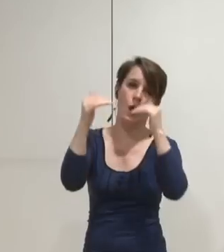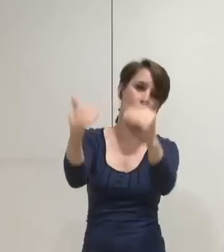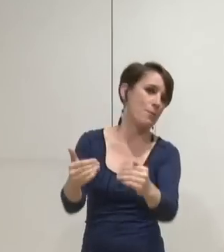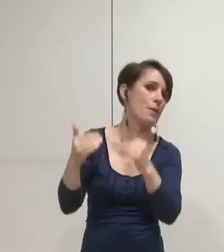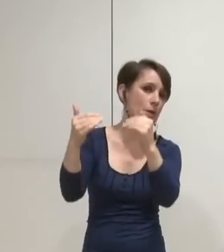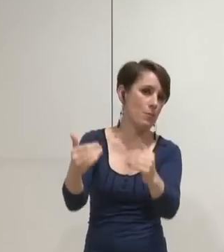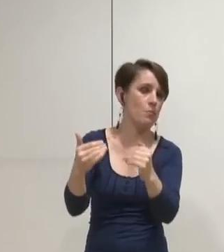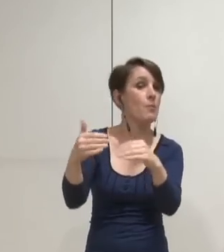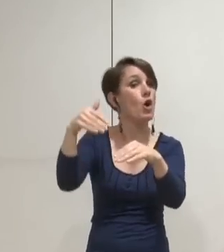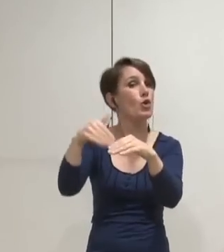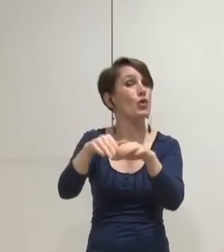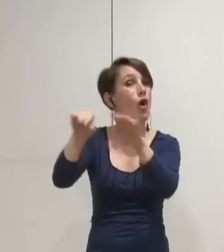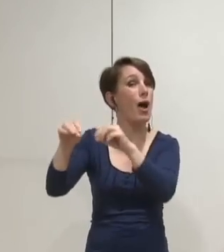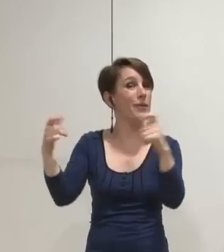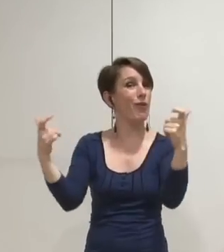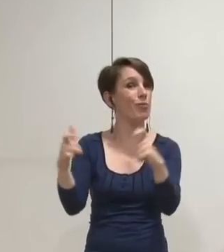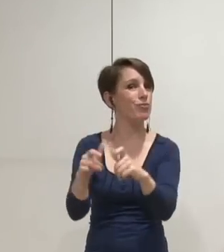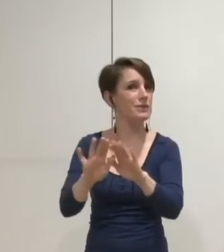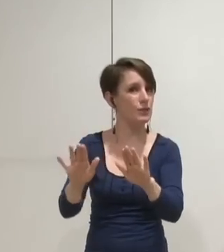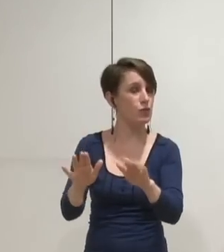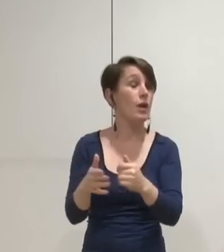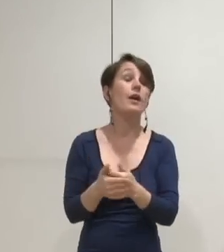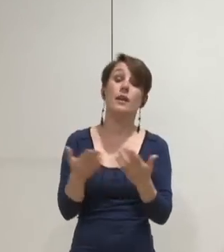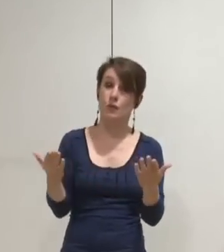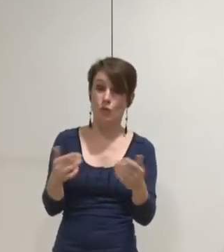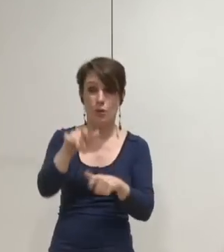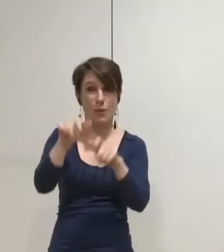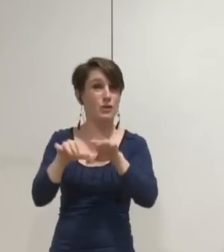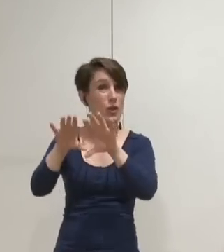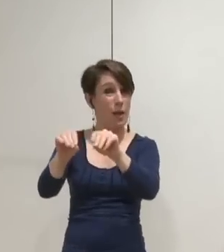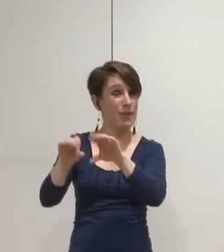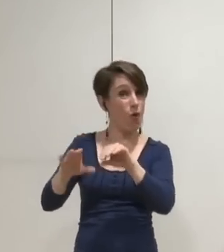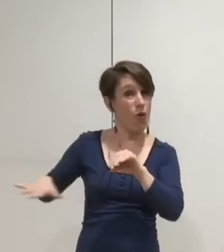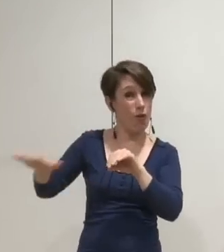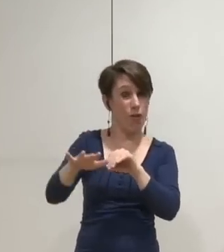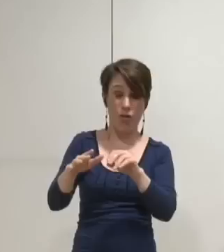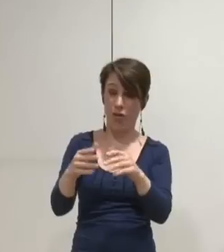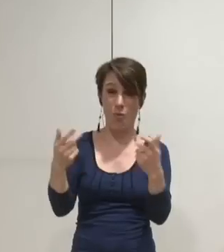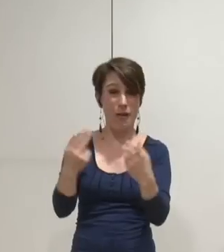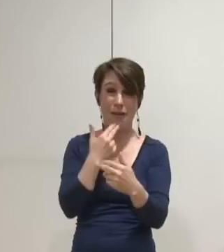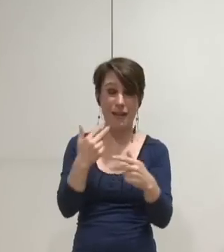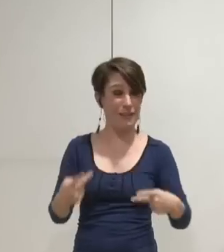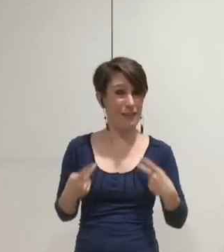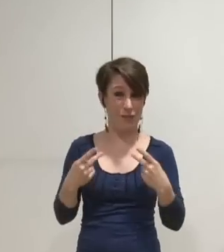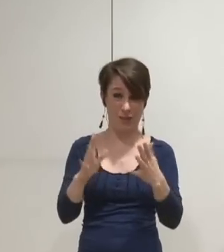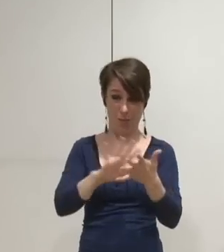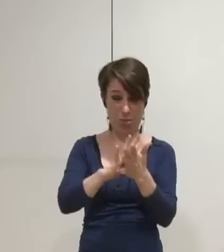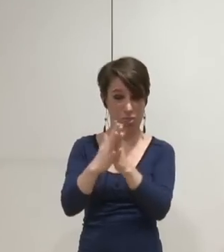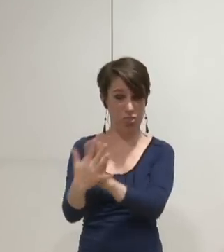moins d'habitants et la qualité de vie des habitants continue de se dégrader et la la